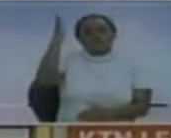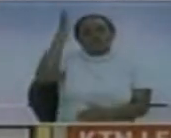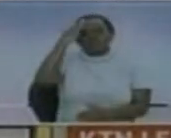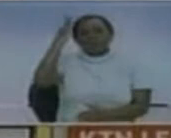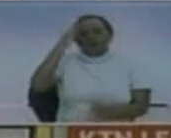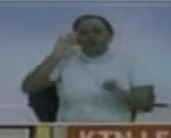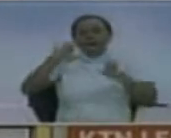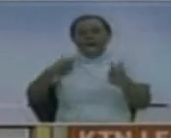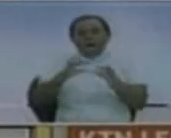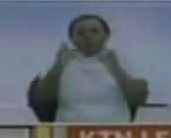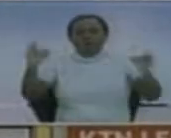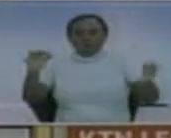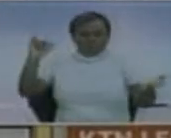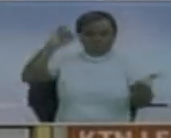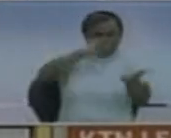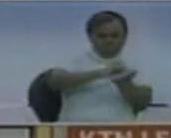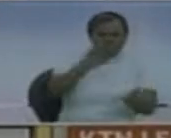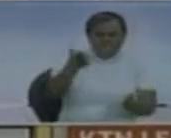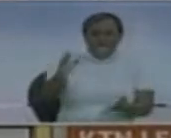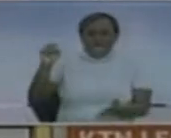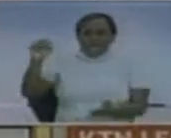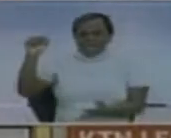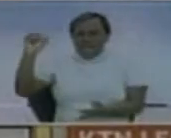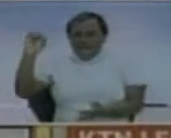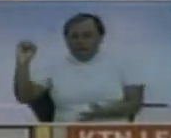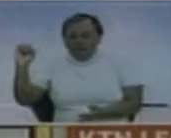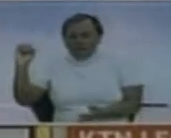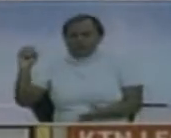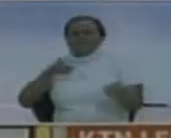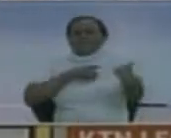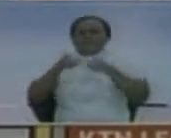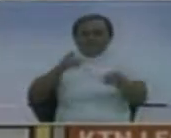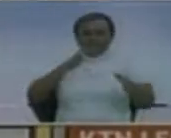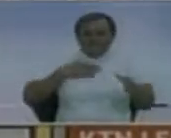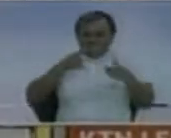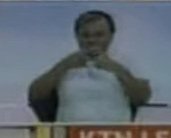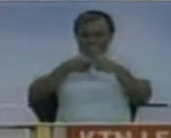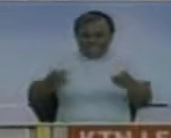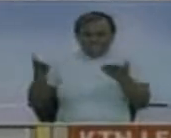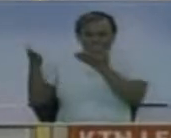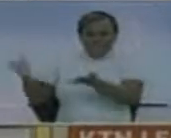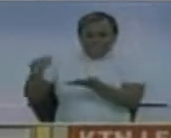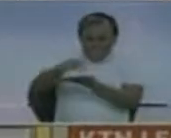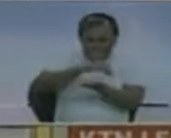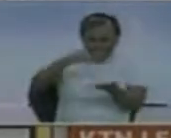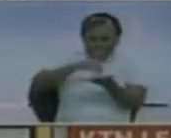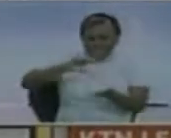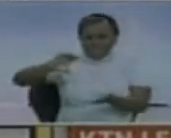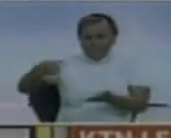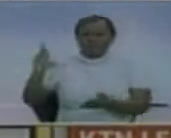itatuchukua muda gani kuwasili na safari itakuwa vipi. Safari yetu ilianzia hapa katikati mwa mji wa